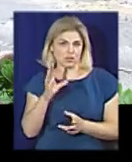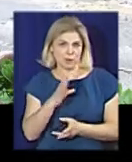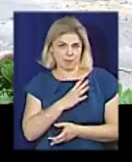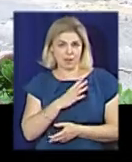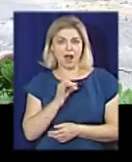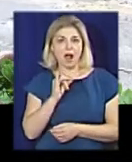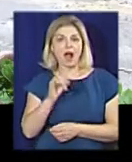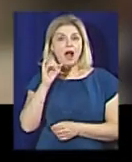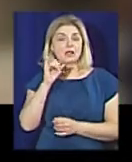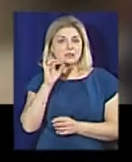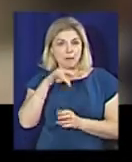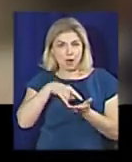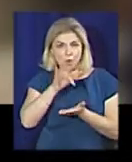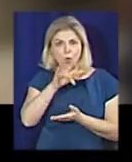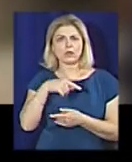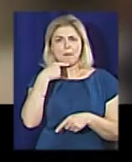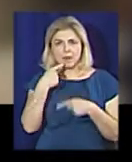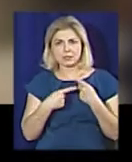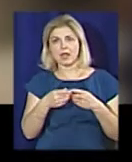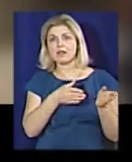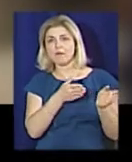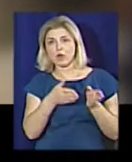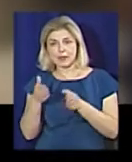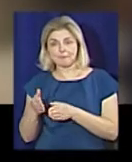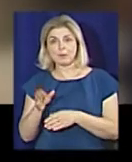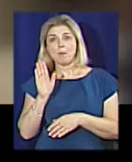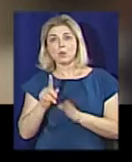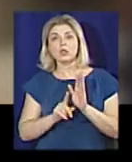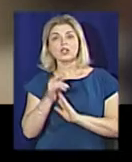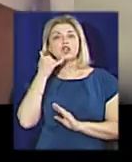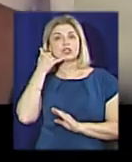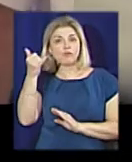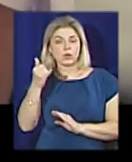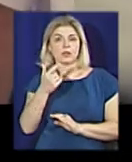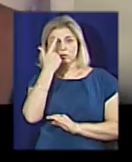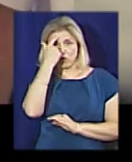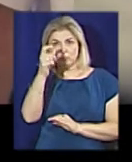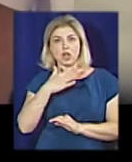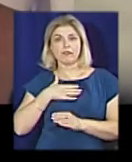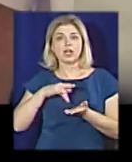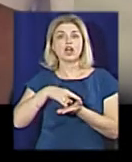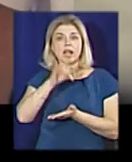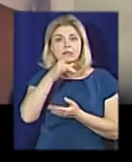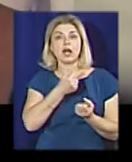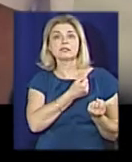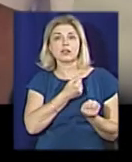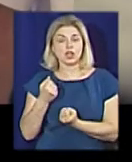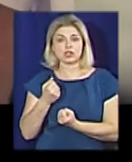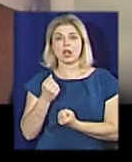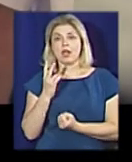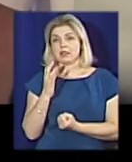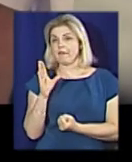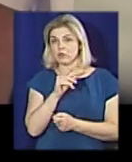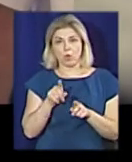змінювали розклад. Часов в 9 вечора ми вже почали дзвонити, що затримується наш літак і не все так добре.